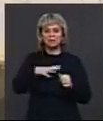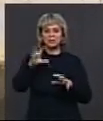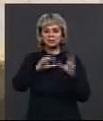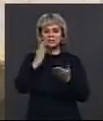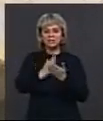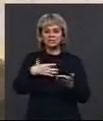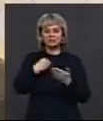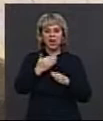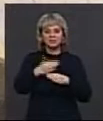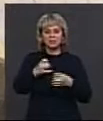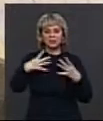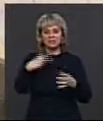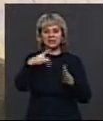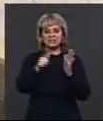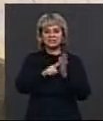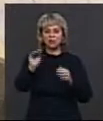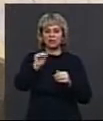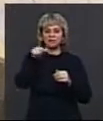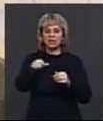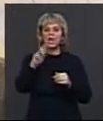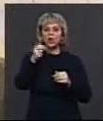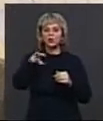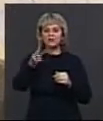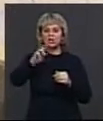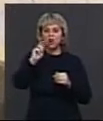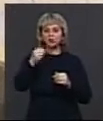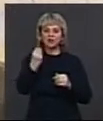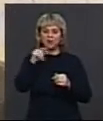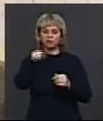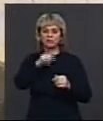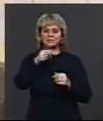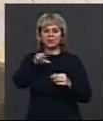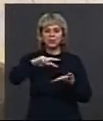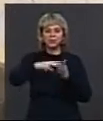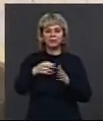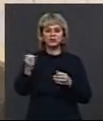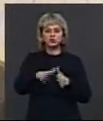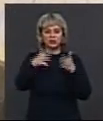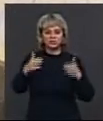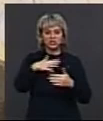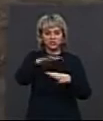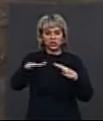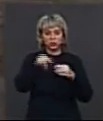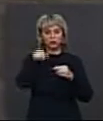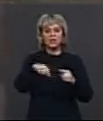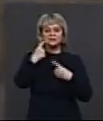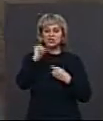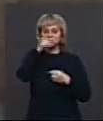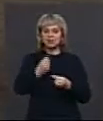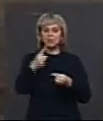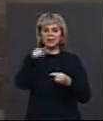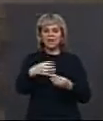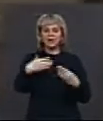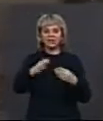медведей есть свой отдельный праздник – 27 февраля. Комете и Якуту здесь комфортно, но в зоопарке планируют еще расширять их территорию. В следующем году здесь